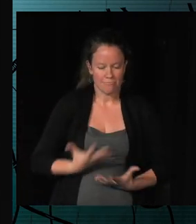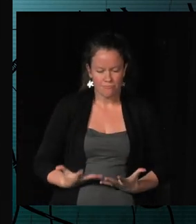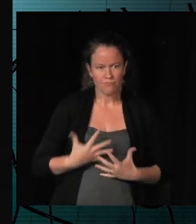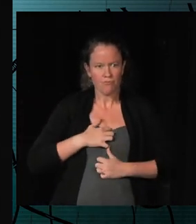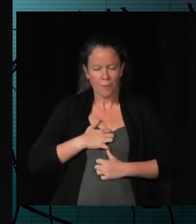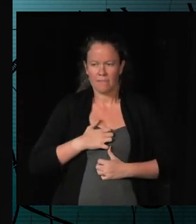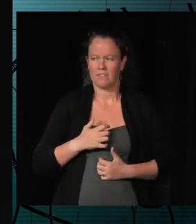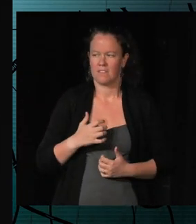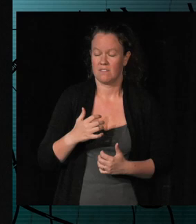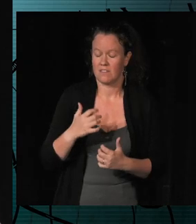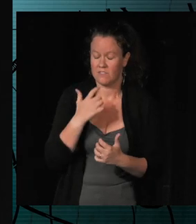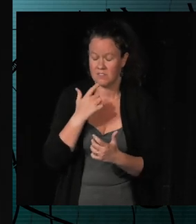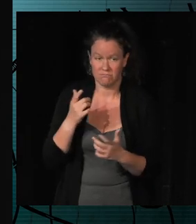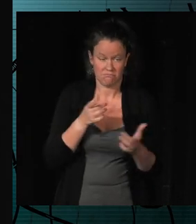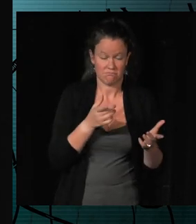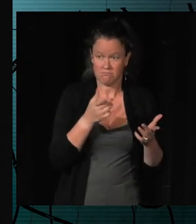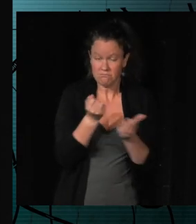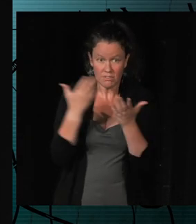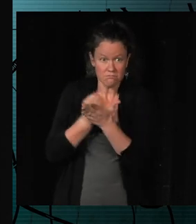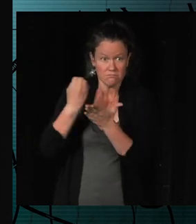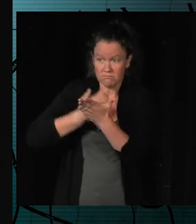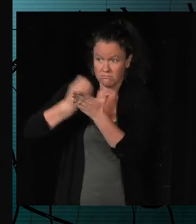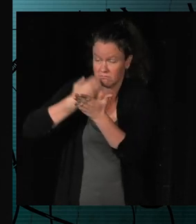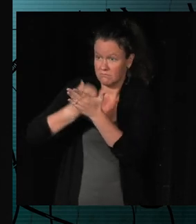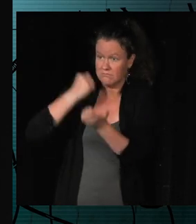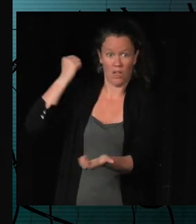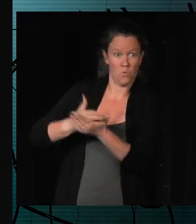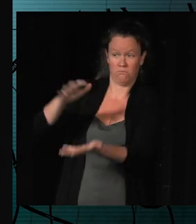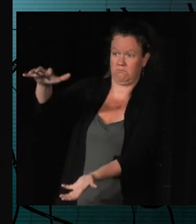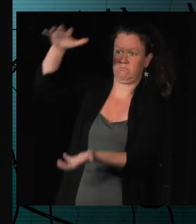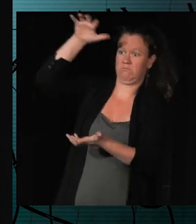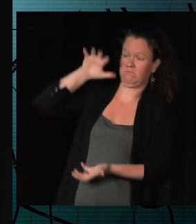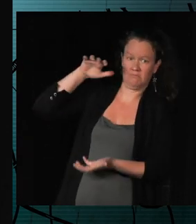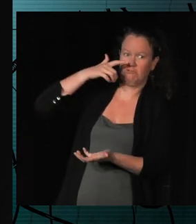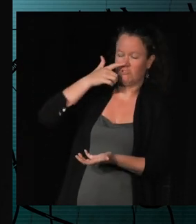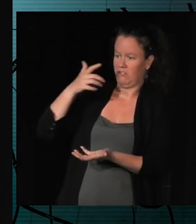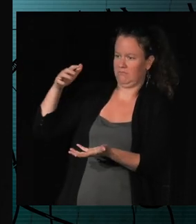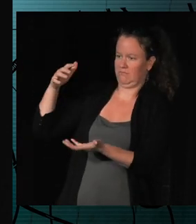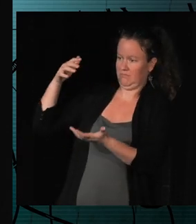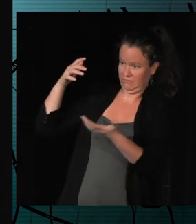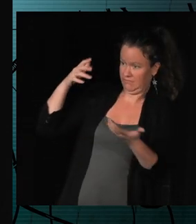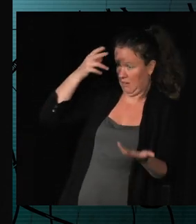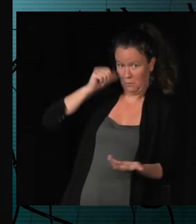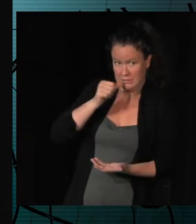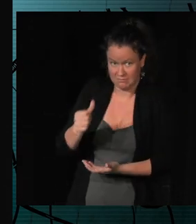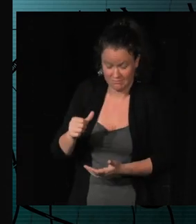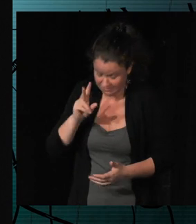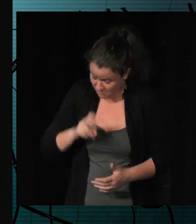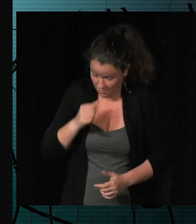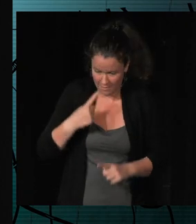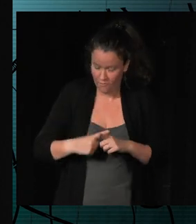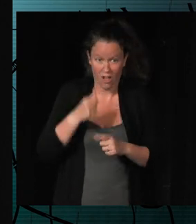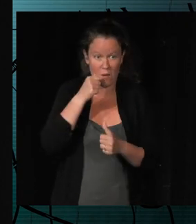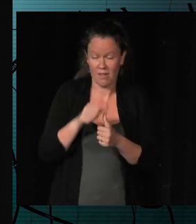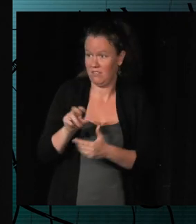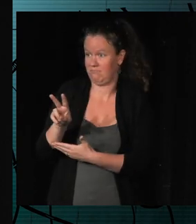a Jud dit je sais plus une de vous qui a dit qu'il y avait énormément de choses d'un coup et que c'était beaucoup assimiler et et voilà et moi la première fois j'ai été